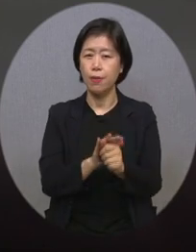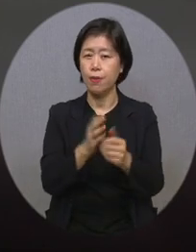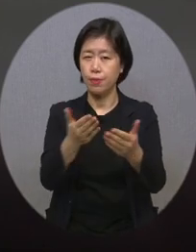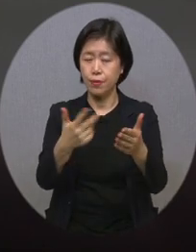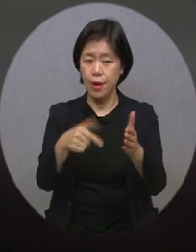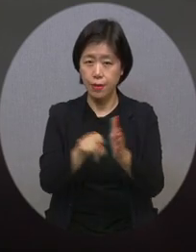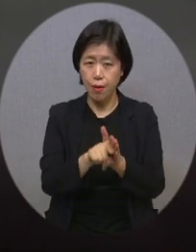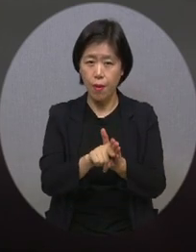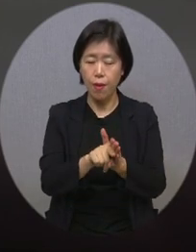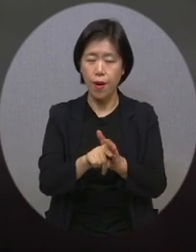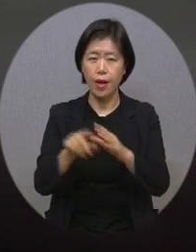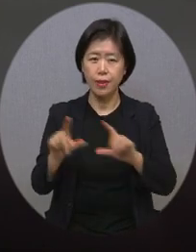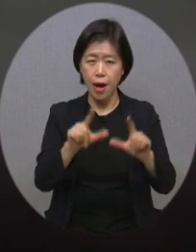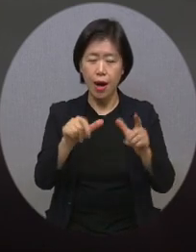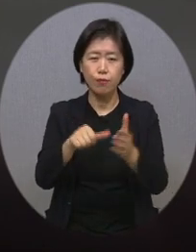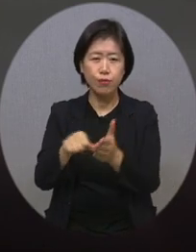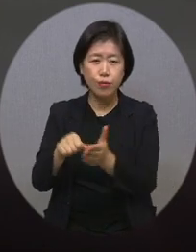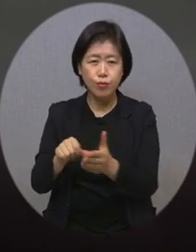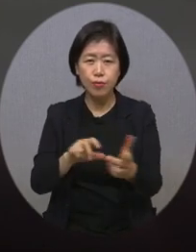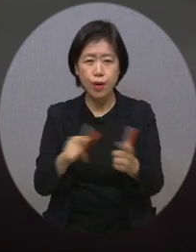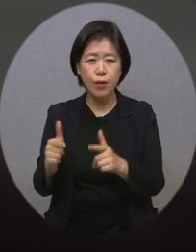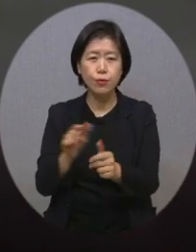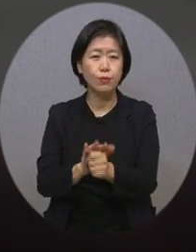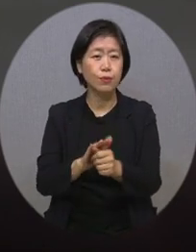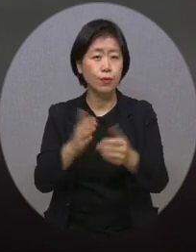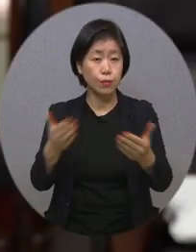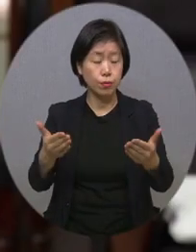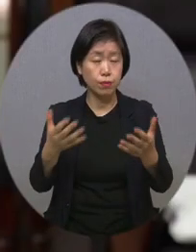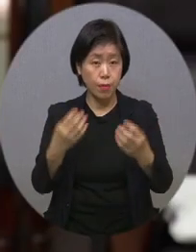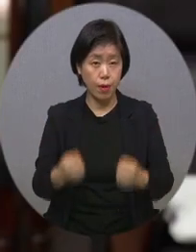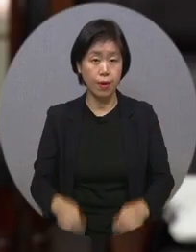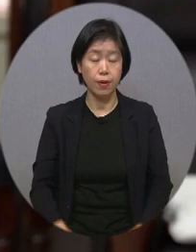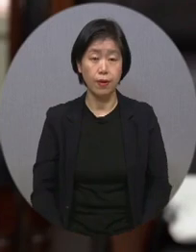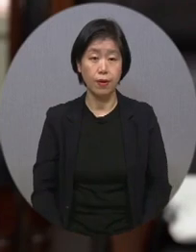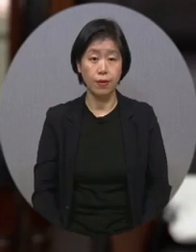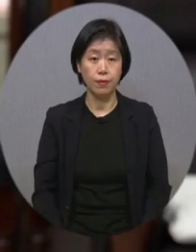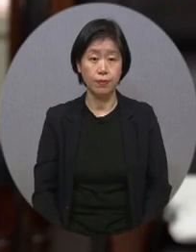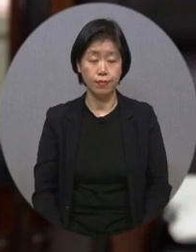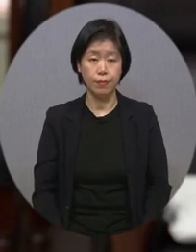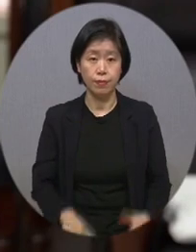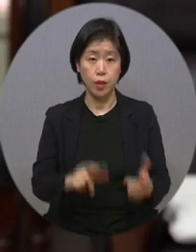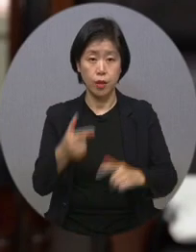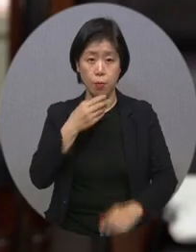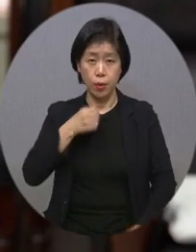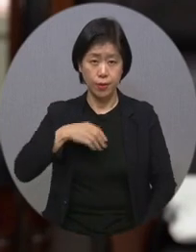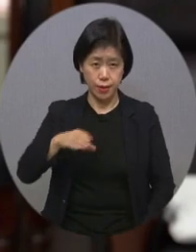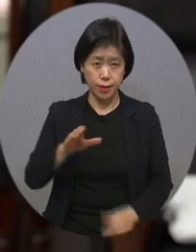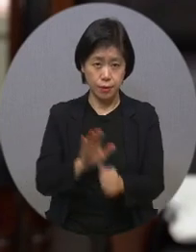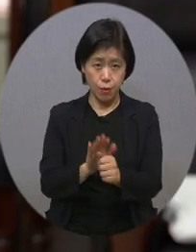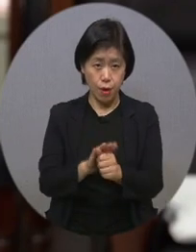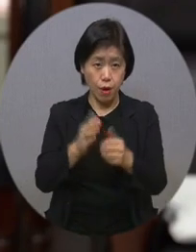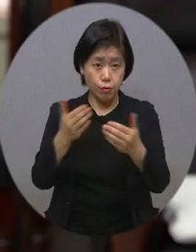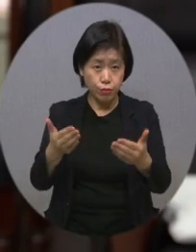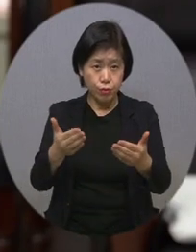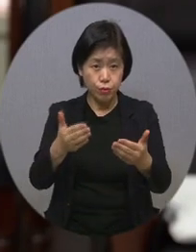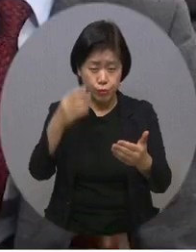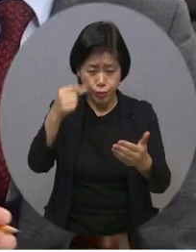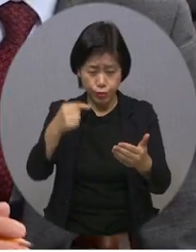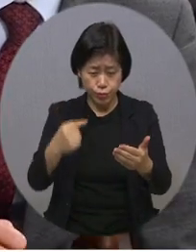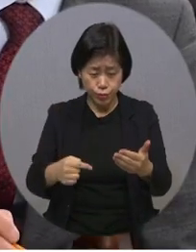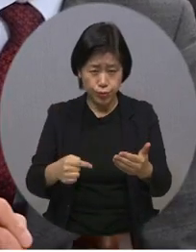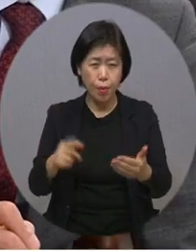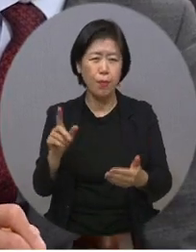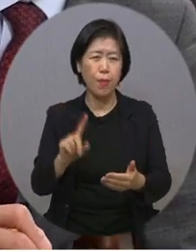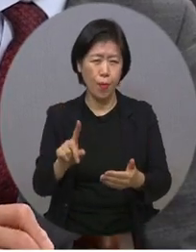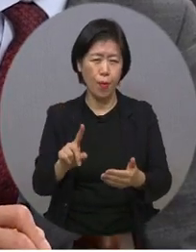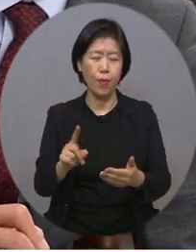지원 등그 세심한 복지 지원책을 잘 마련하고 계시는데요. 그 세심한 복지 지원책이 어떤 것들이 있는지 설명 부탁드리겠습니다.